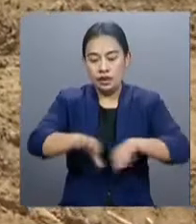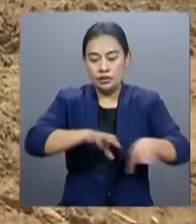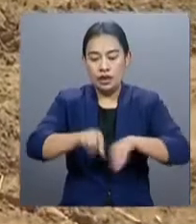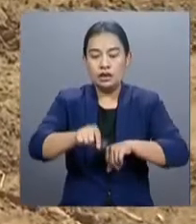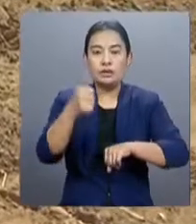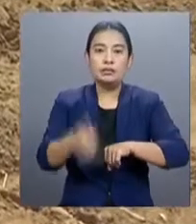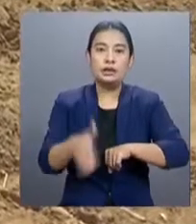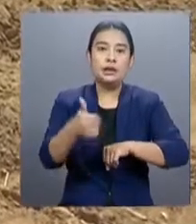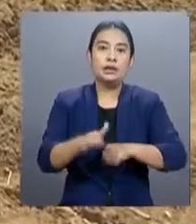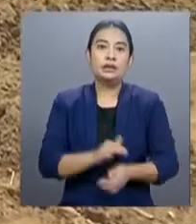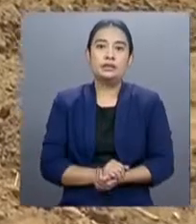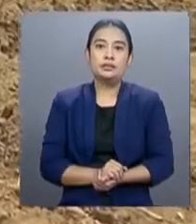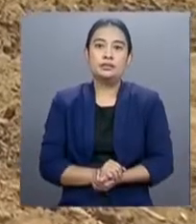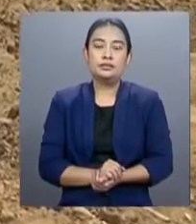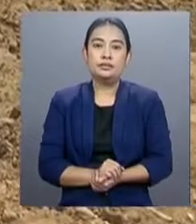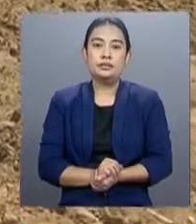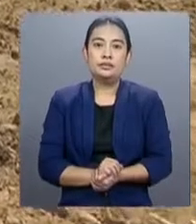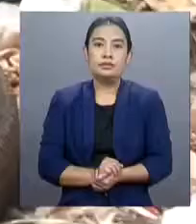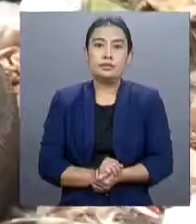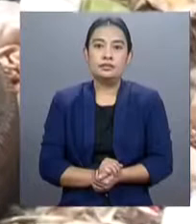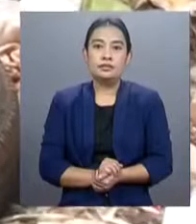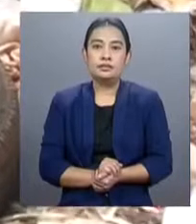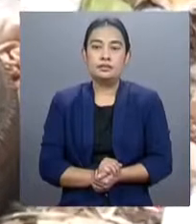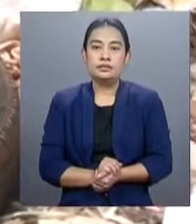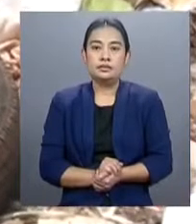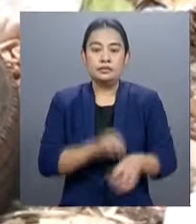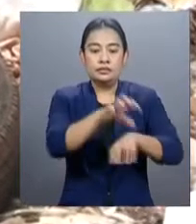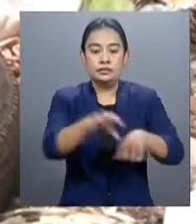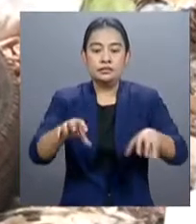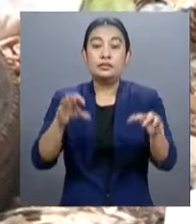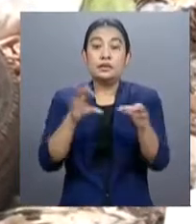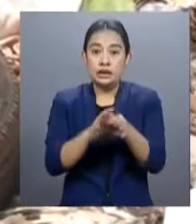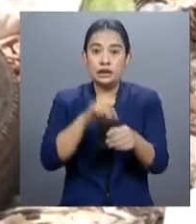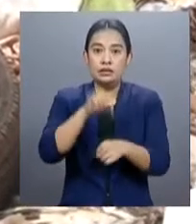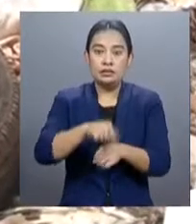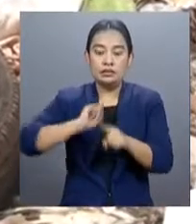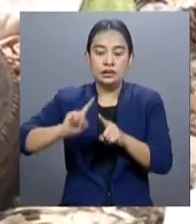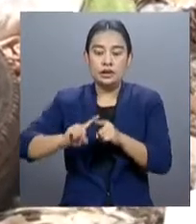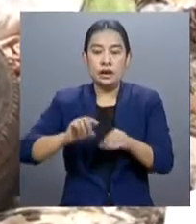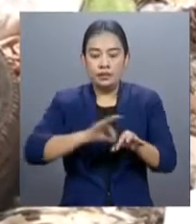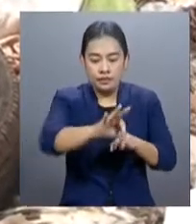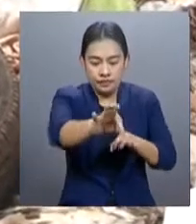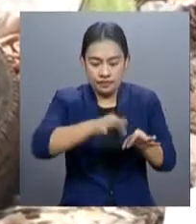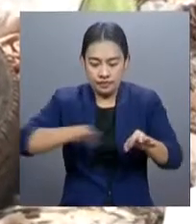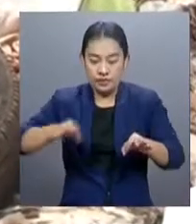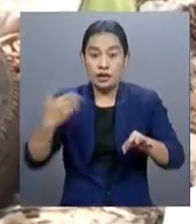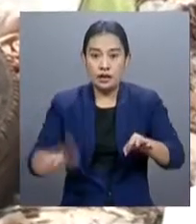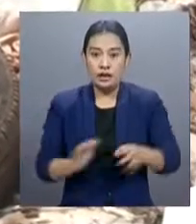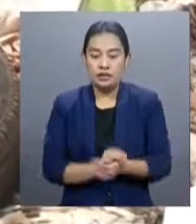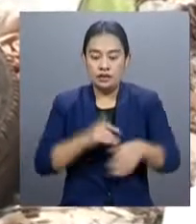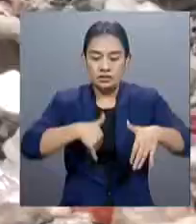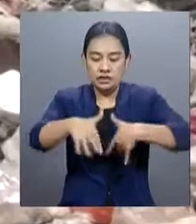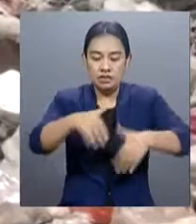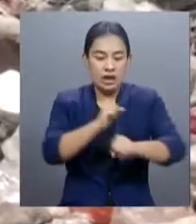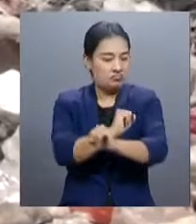ได้เบื้องต้นเทศบาลและหน่วยงานที่เกี่ยวข้องได้เข้าไปรังวัดเพื่อกำหนดแนวเขตแล้วแต่กลับถูกชาวบ้านคัดค้านจึ